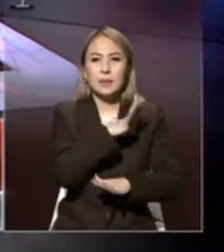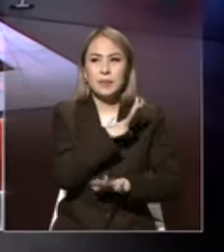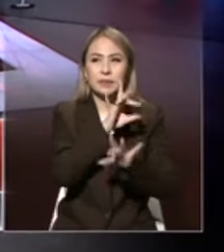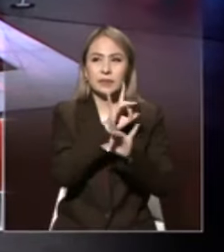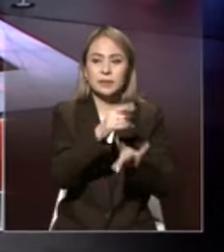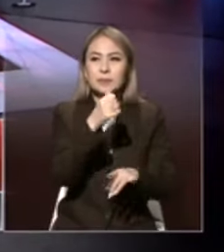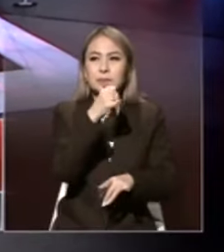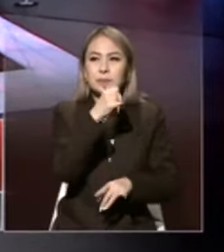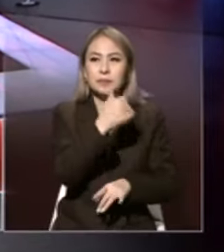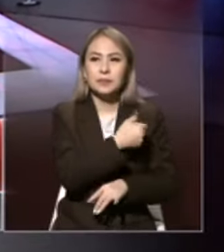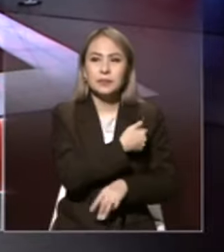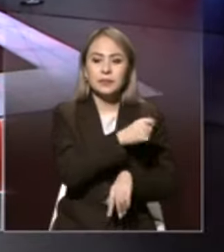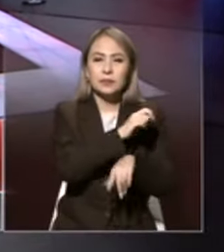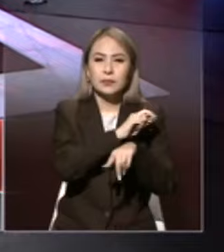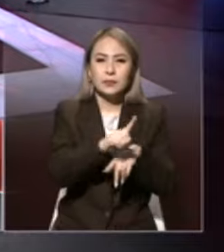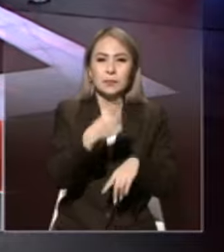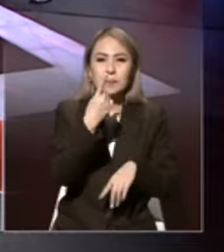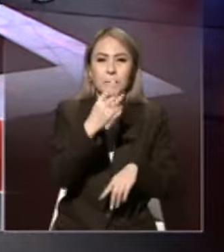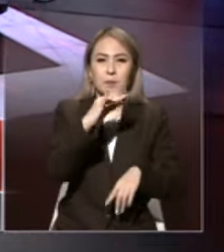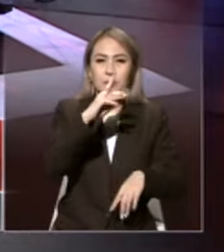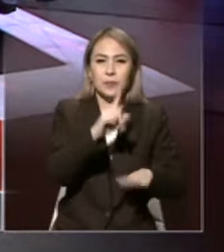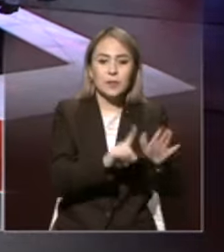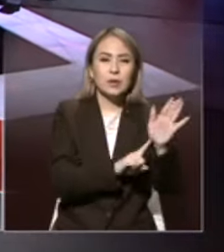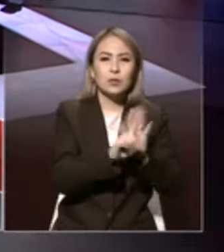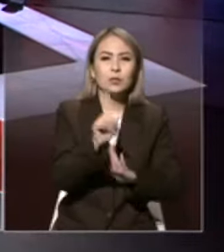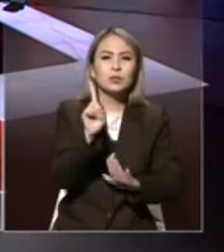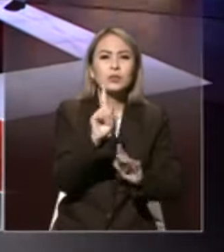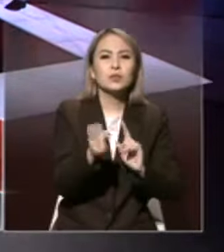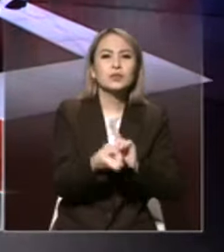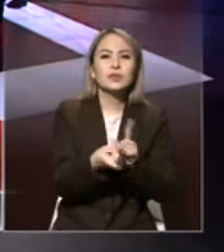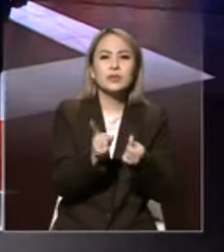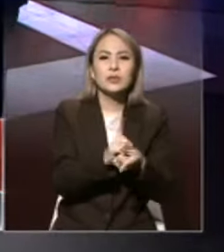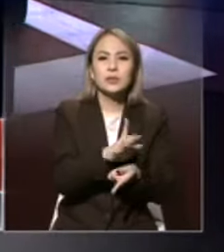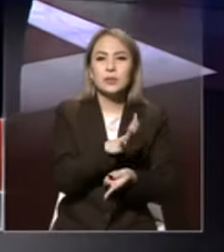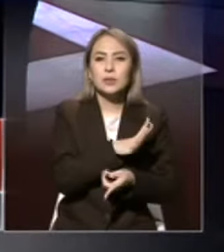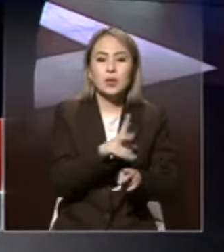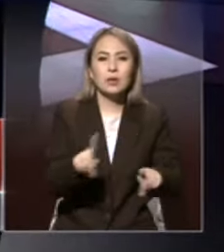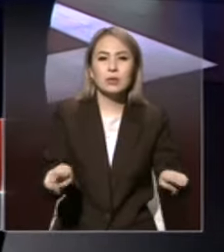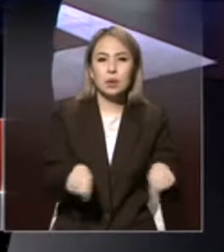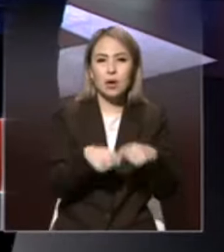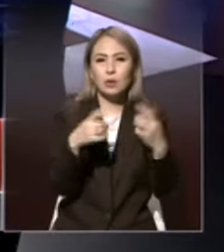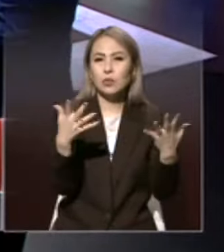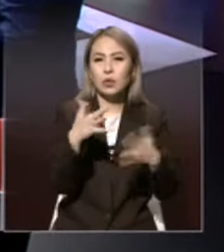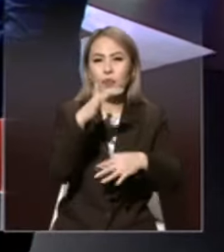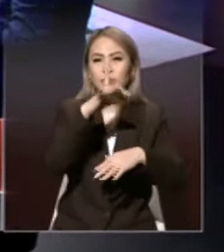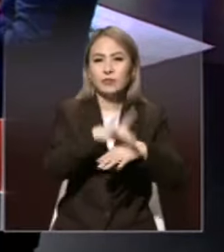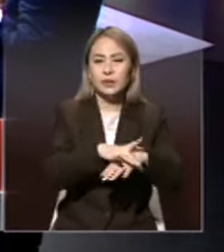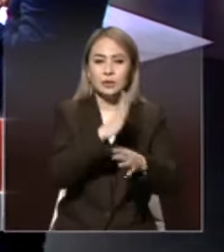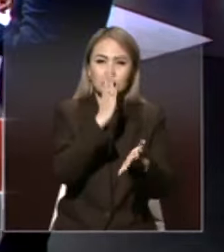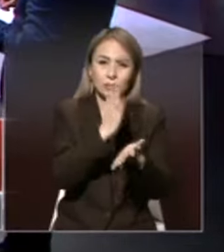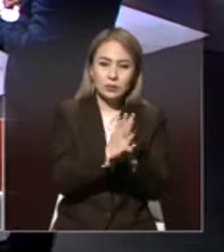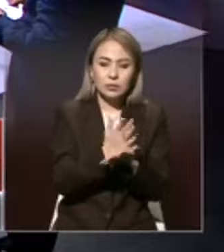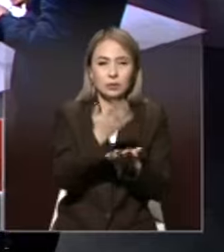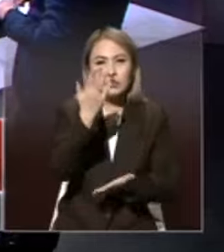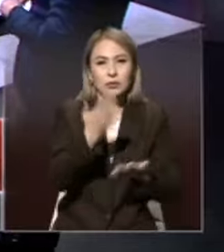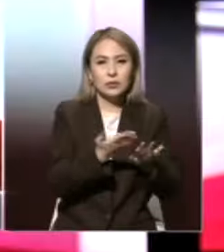сізден бастағымыз келіп тұр әңгімемізді. Бірінші шілдеден бастап не өзгерді? Құқық бұзушылықты анықтау артты